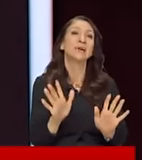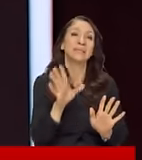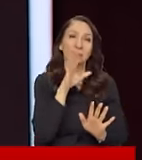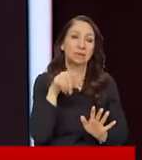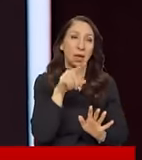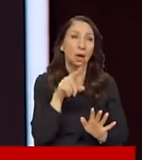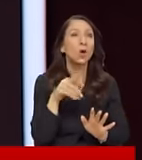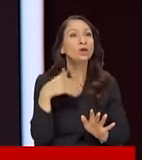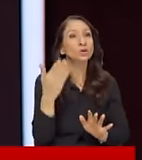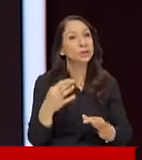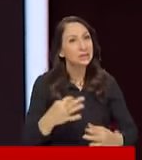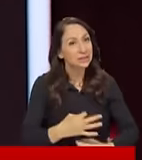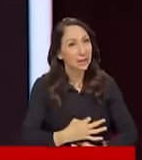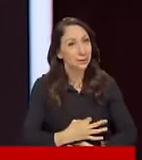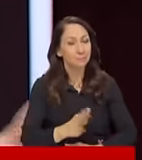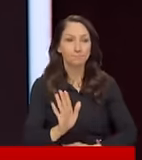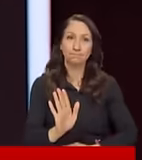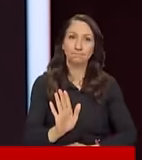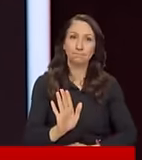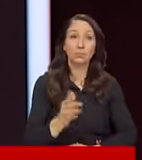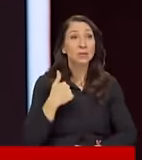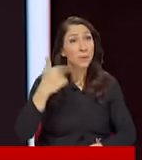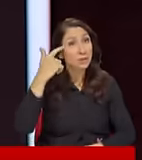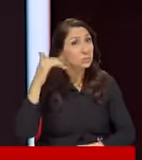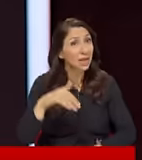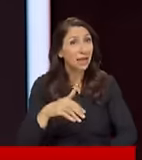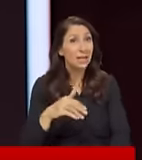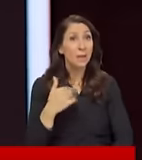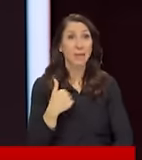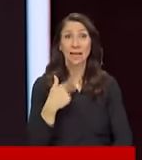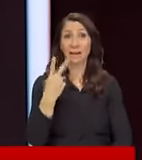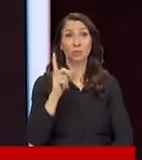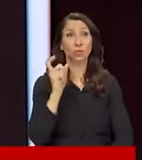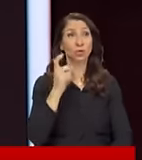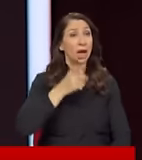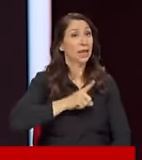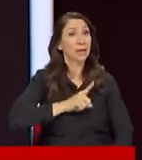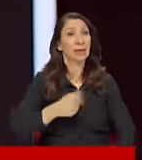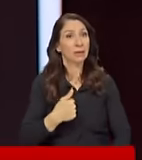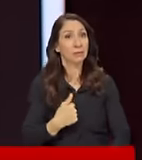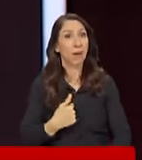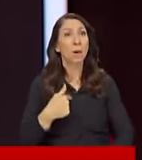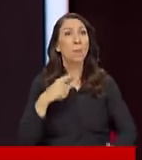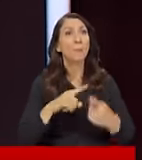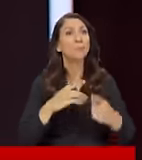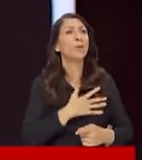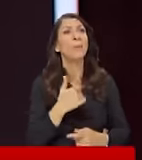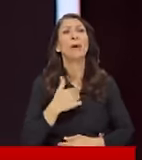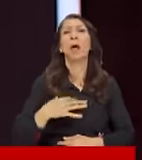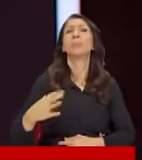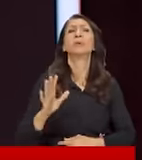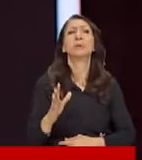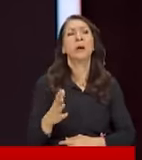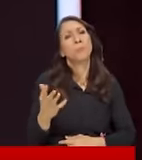kimse. Ve ondan sonra saygı duyarsınız. Bizim de başımıza geldi. Ben de 2009'da aday adayıydım. Partim beni yapmadı. Bana